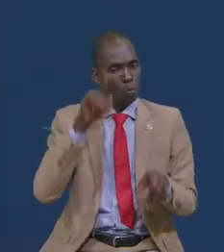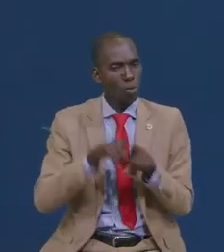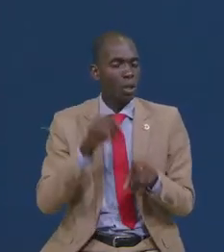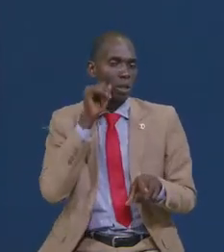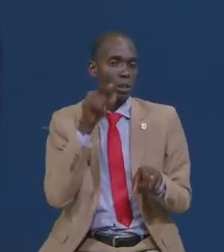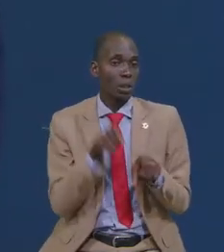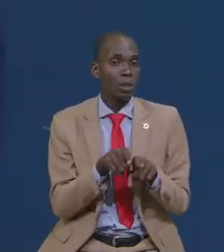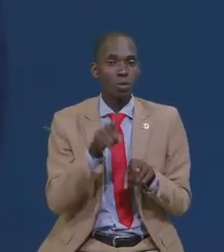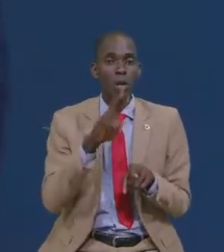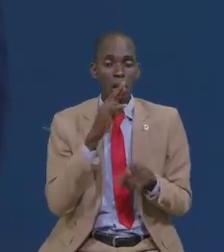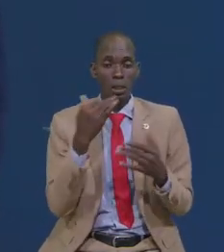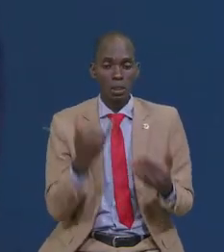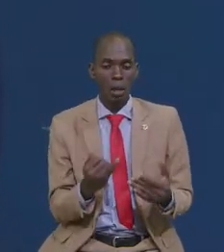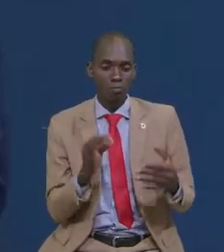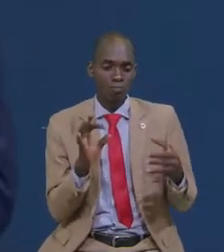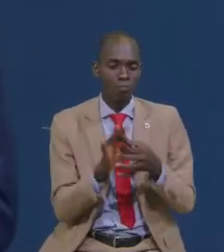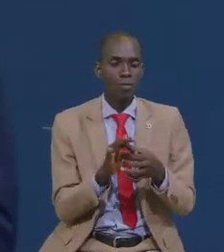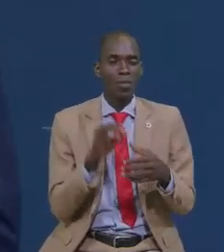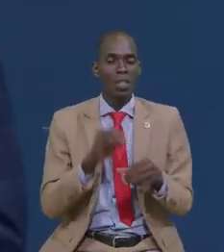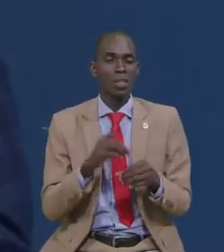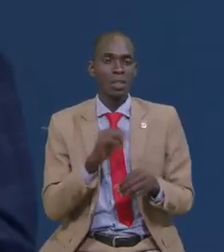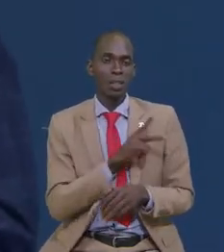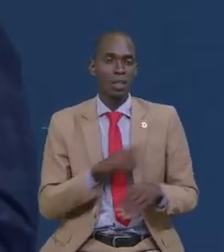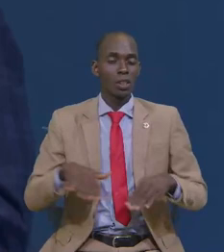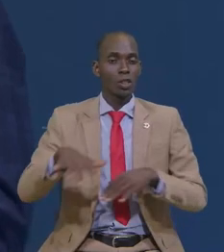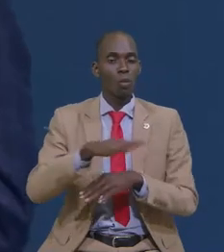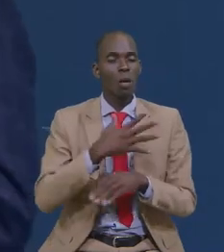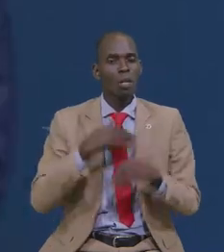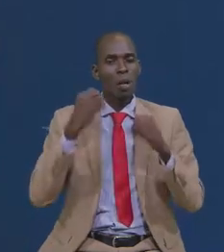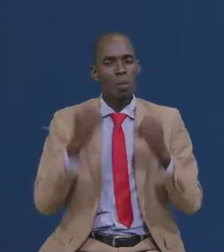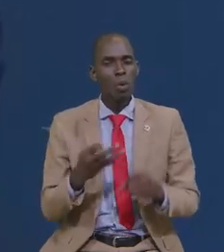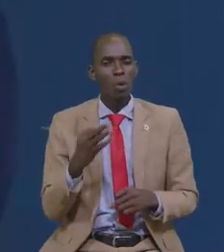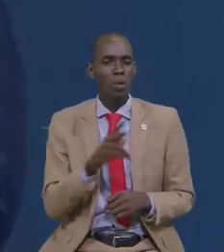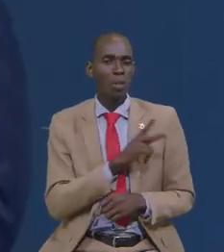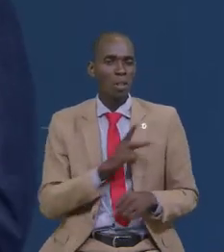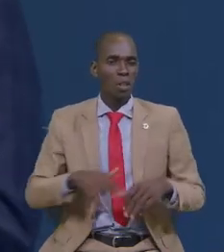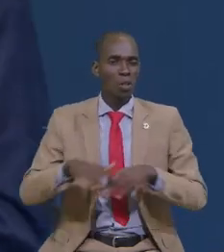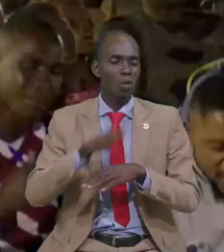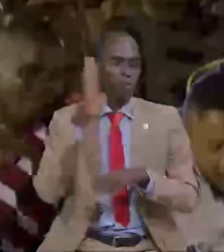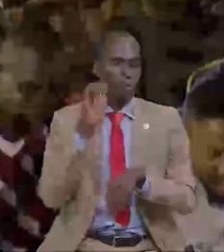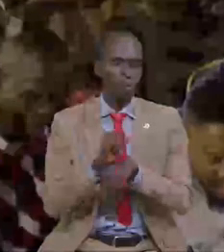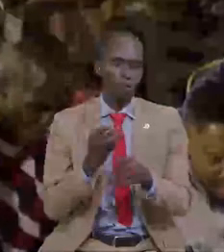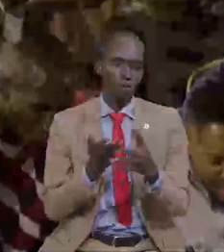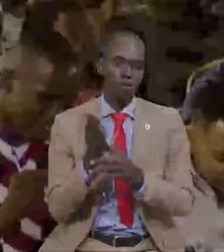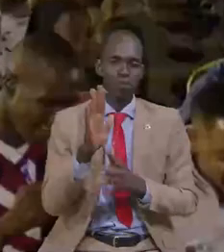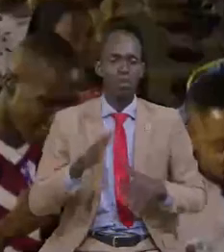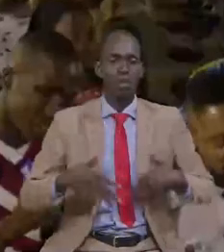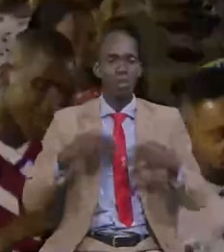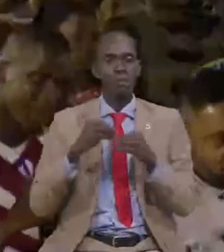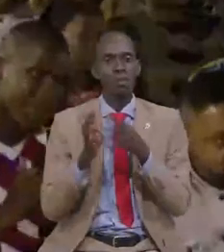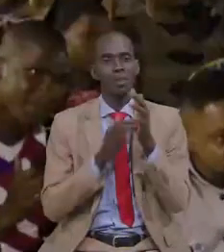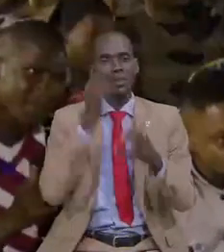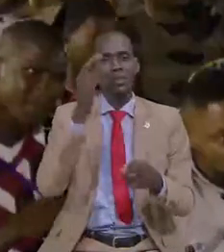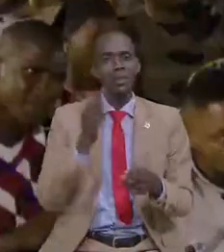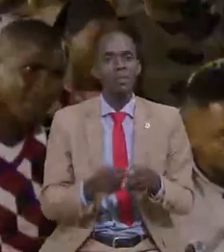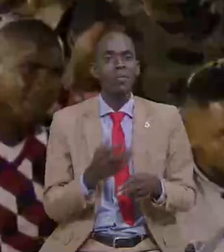soeur, frère, tu es maintenant dans le royaume et la puissance du royaume va se manifester dans ta vie au nom